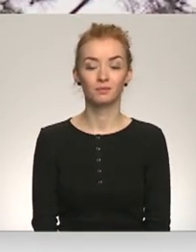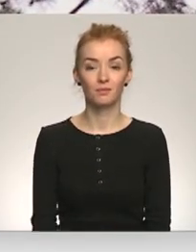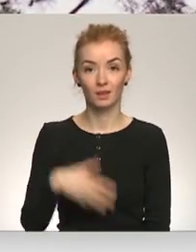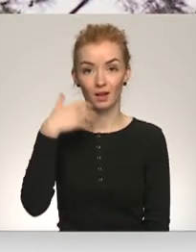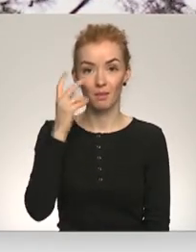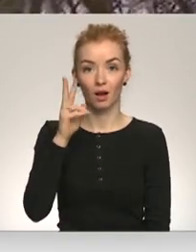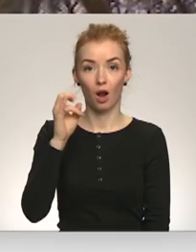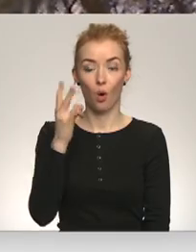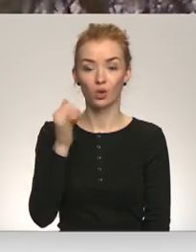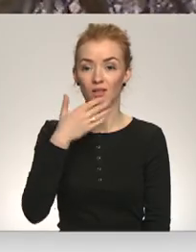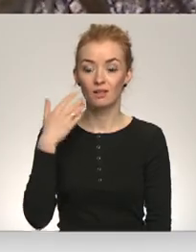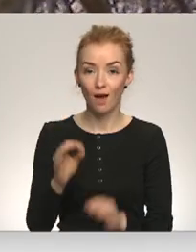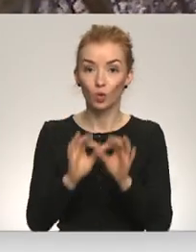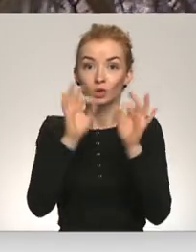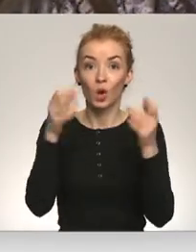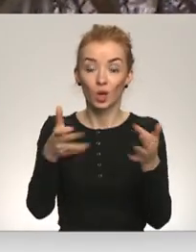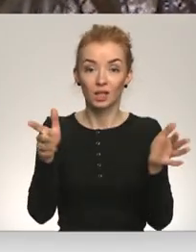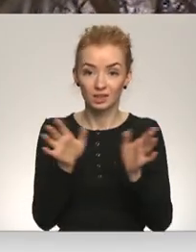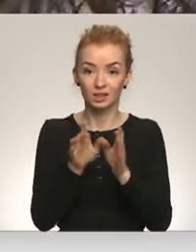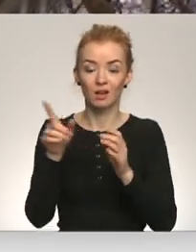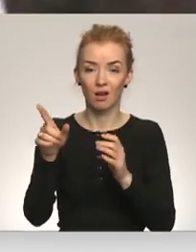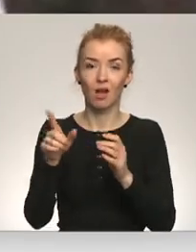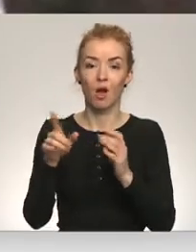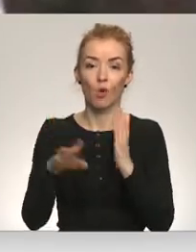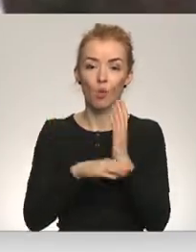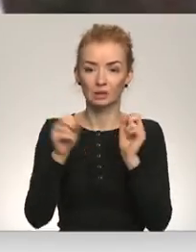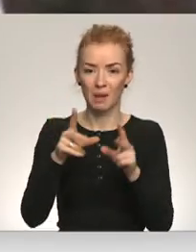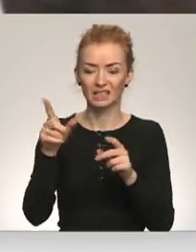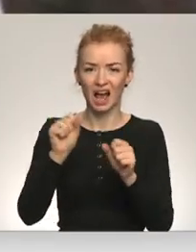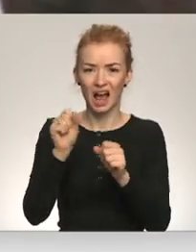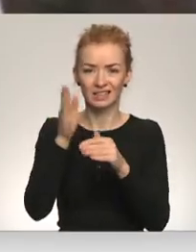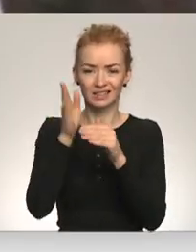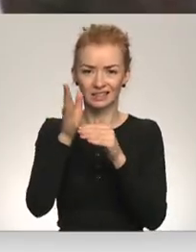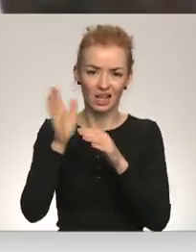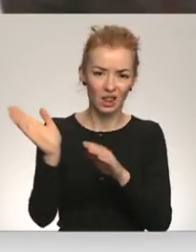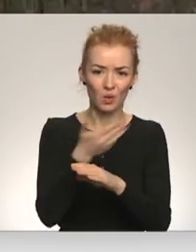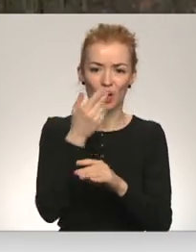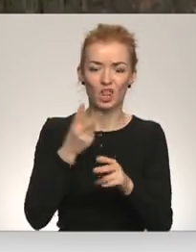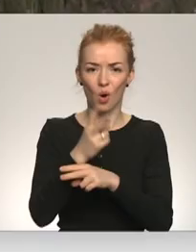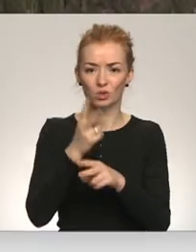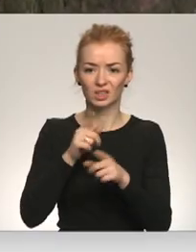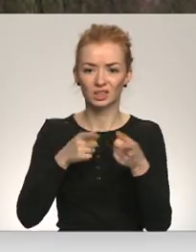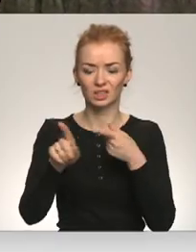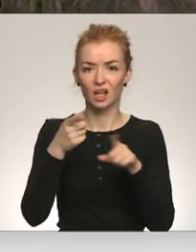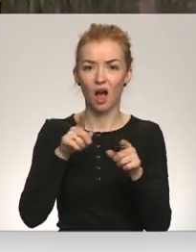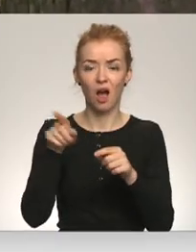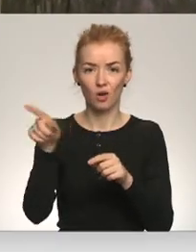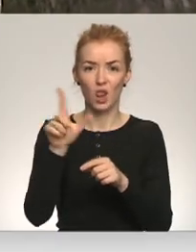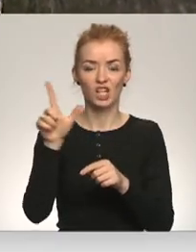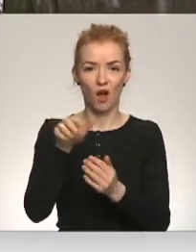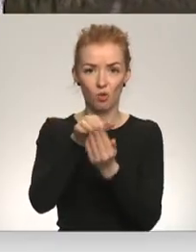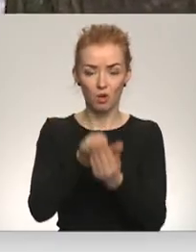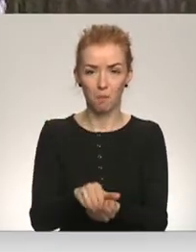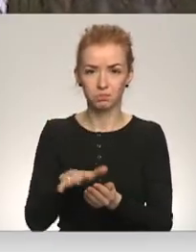Kamēr krauķi nav uzsākuši līgzdošanu, arboristi jauc putnu līgzdas un izzāģē traucējošos zarus Līvānu pilsētas kapsētā un